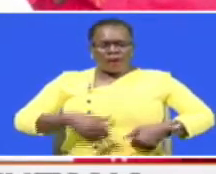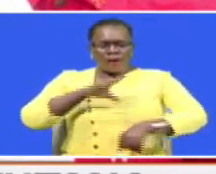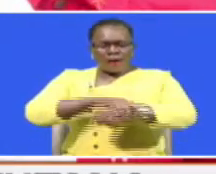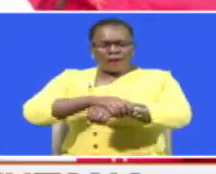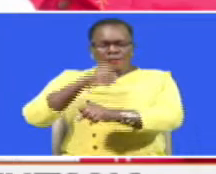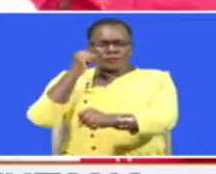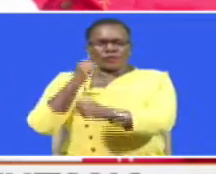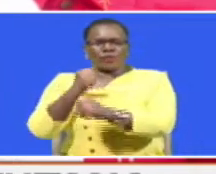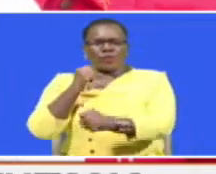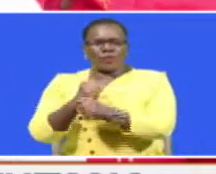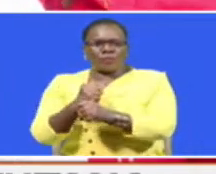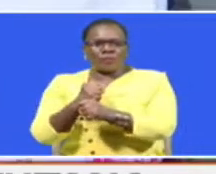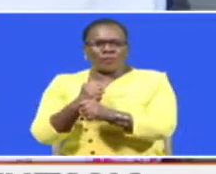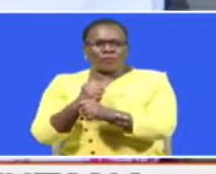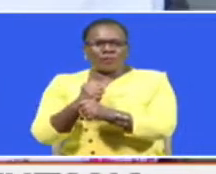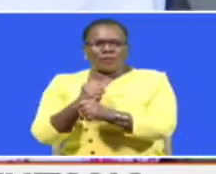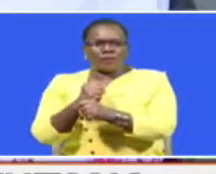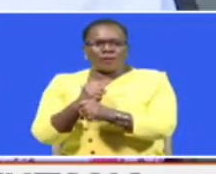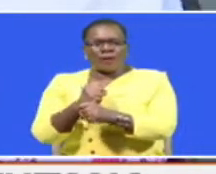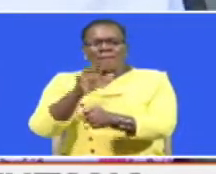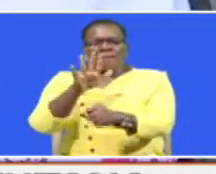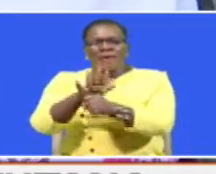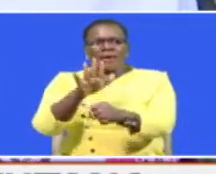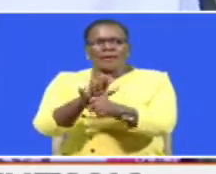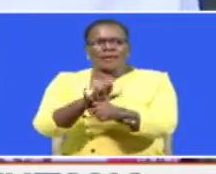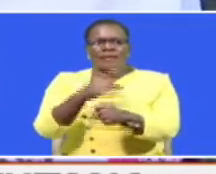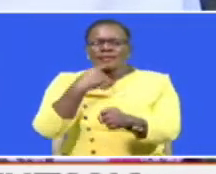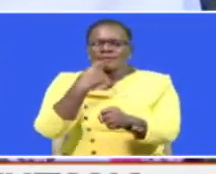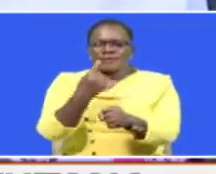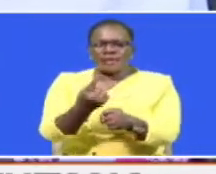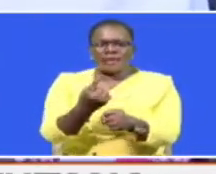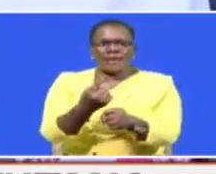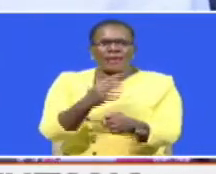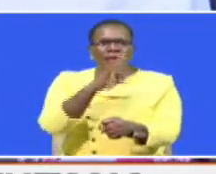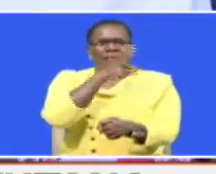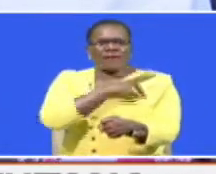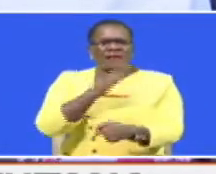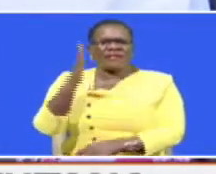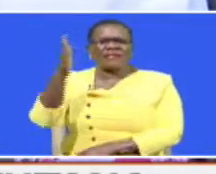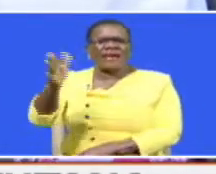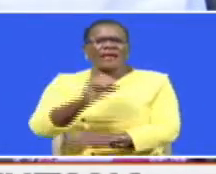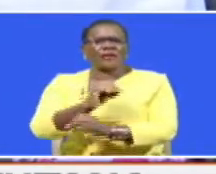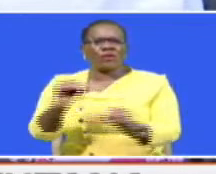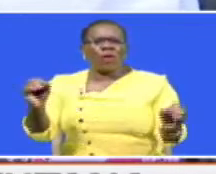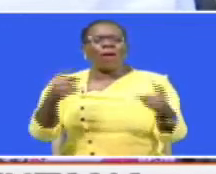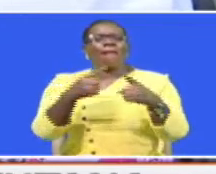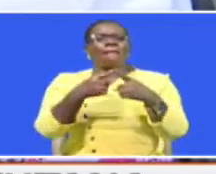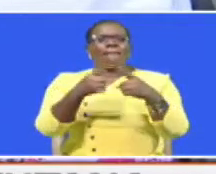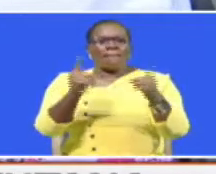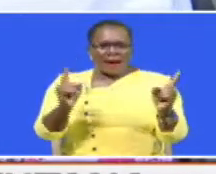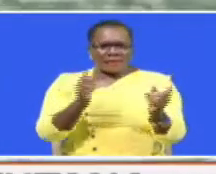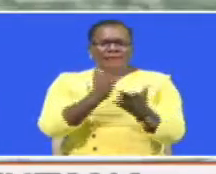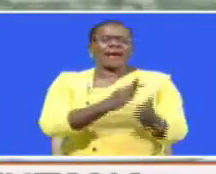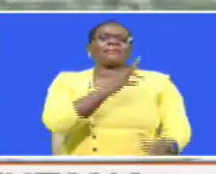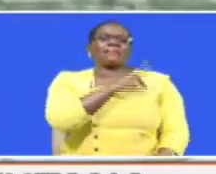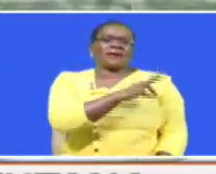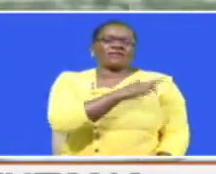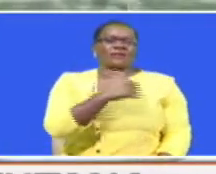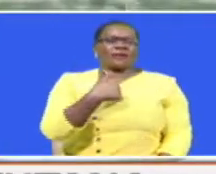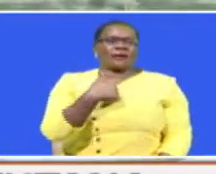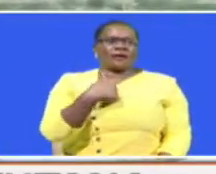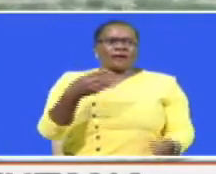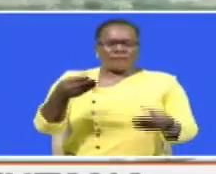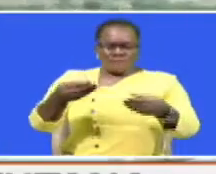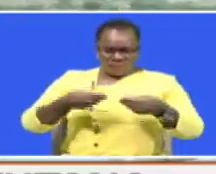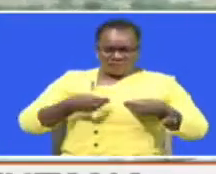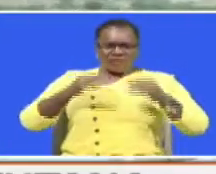jobs, get employment. Wengi wao wamedai hawakufaidi moja kwa moja ila wapo walofaidi. Tulikuwa